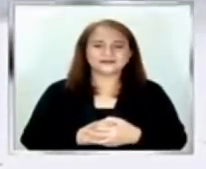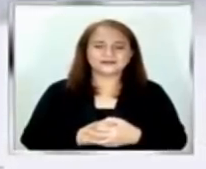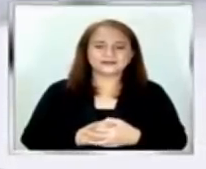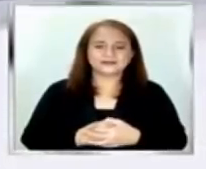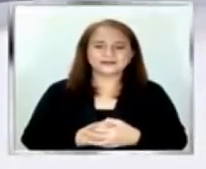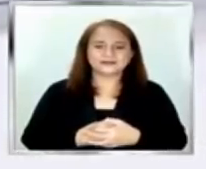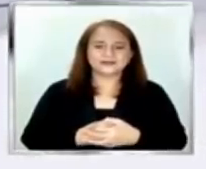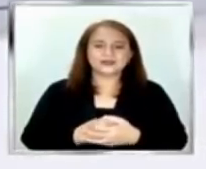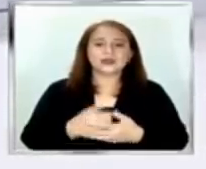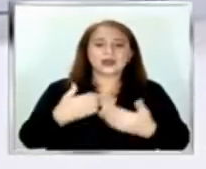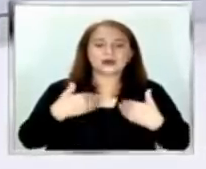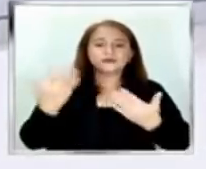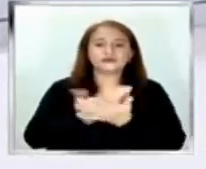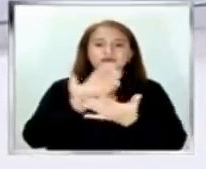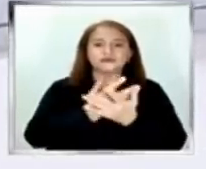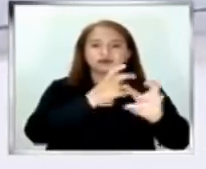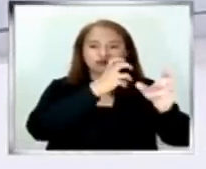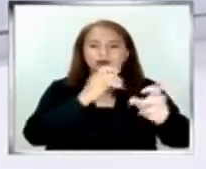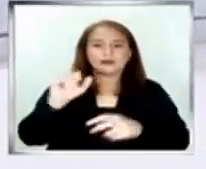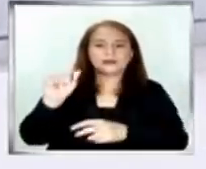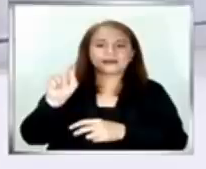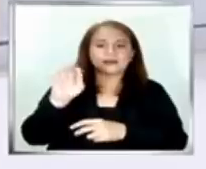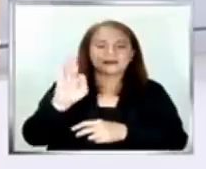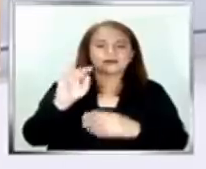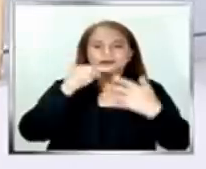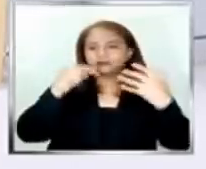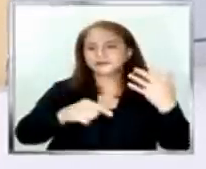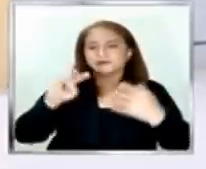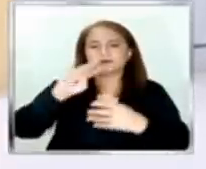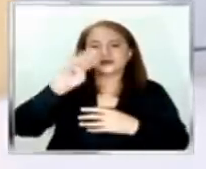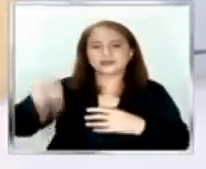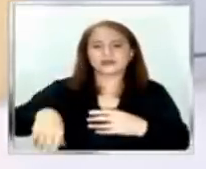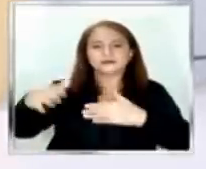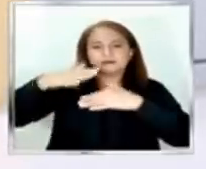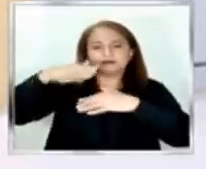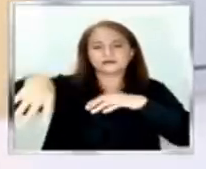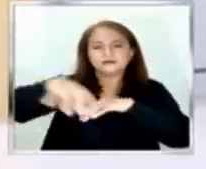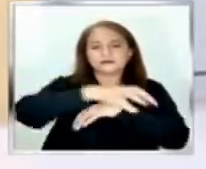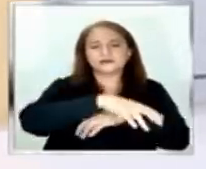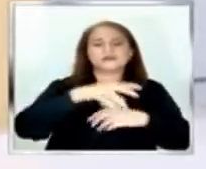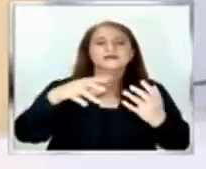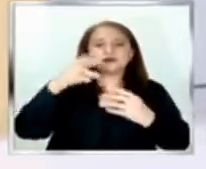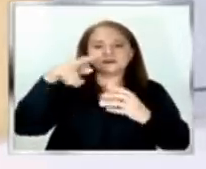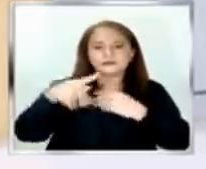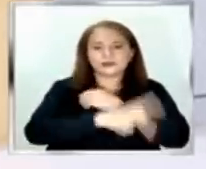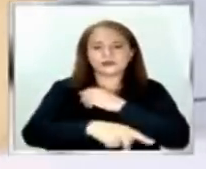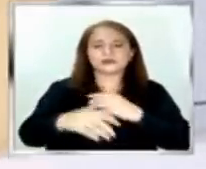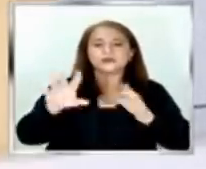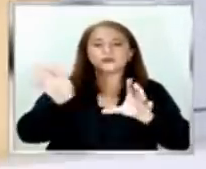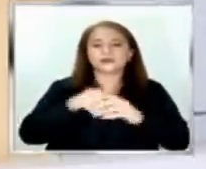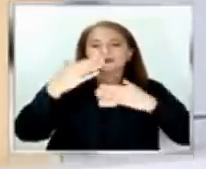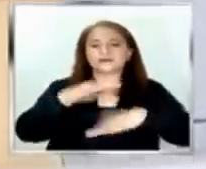May mga bago pong paghihigpit ang IATF sa mga taga Metro Manila at mga karating probinsya kabilang limitasyon sa pagbiyahe. Ilalagay